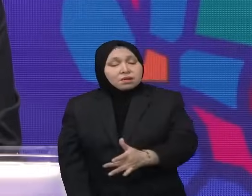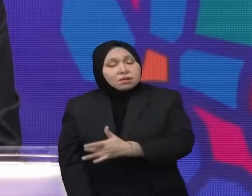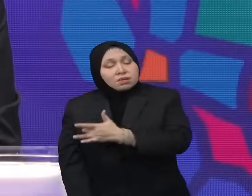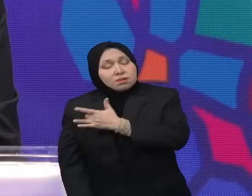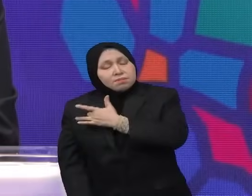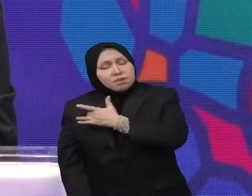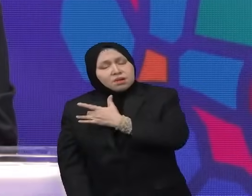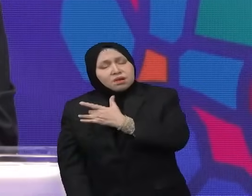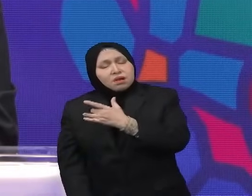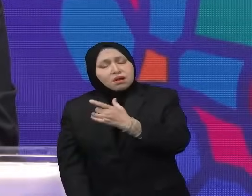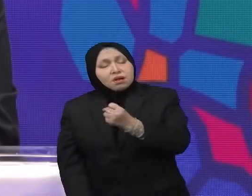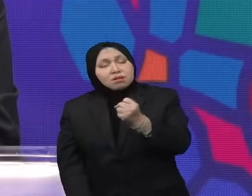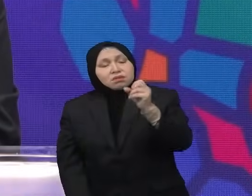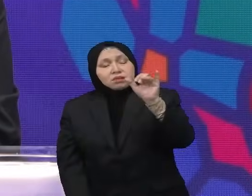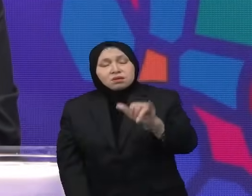فتياتكم